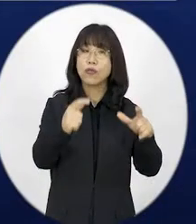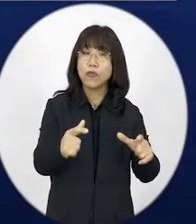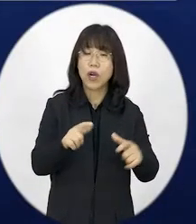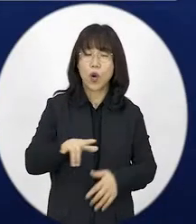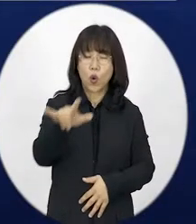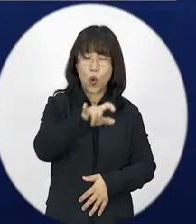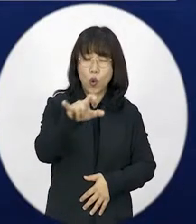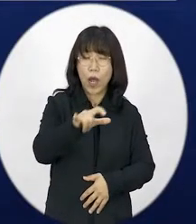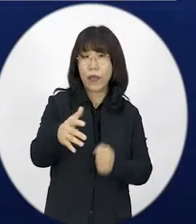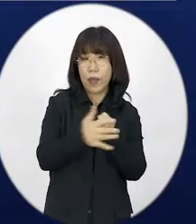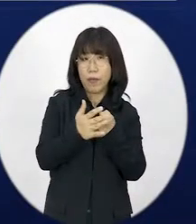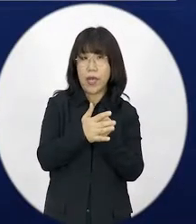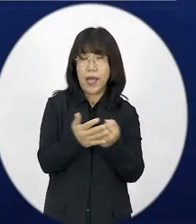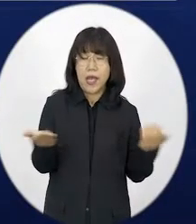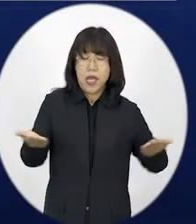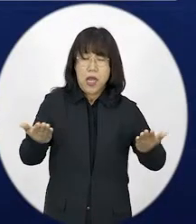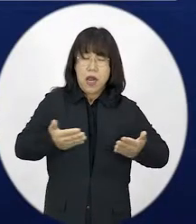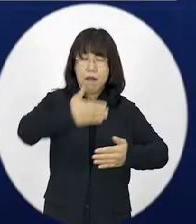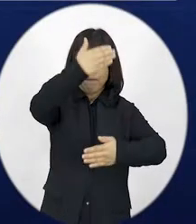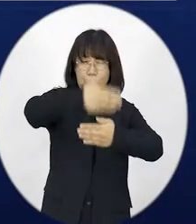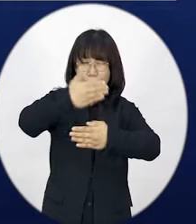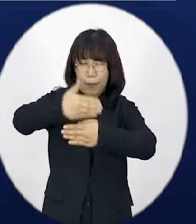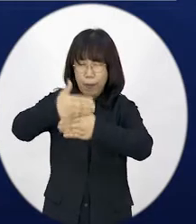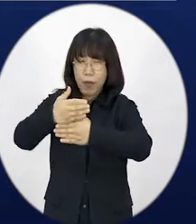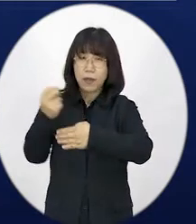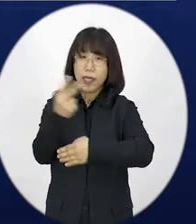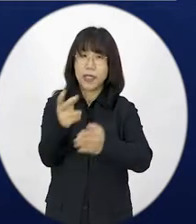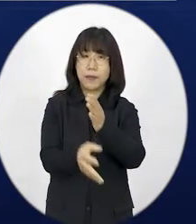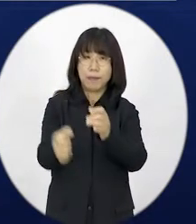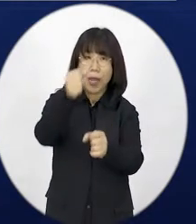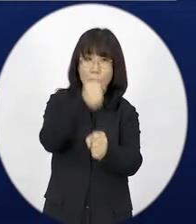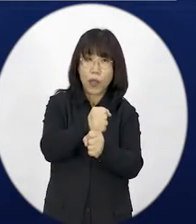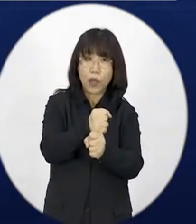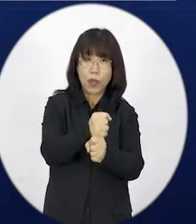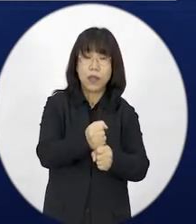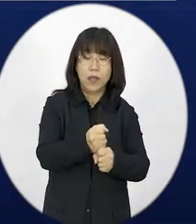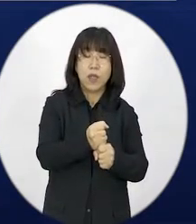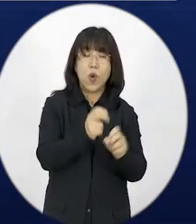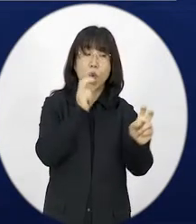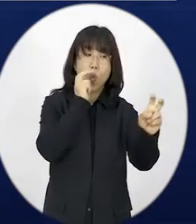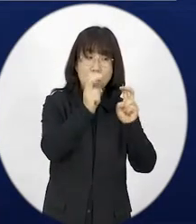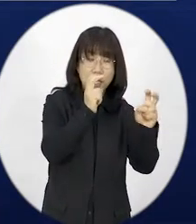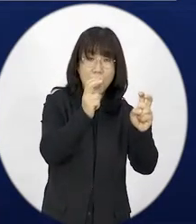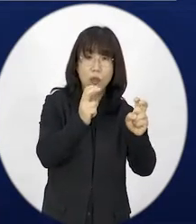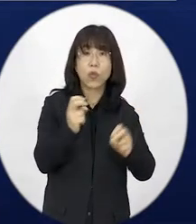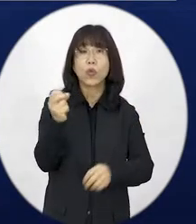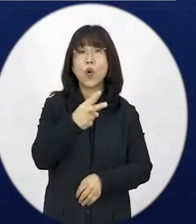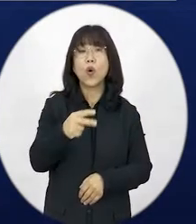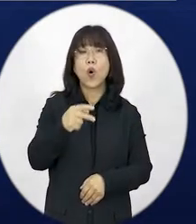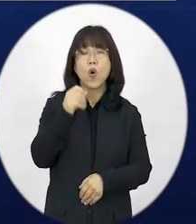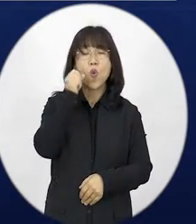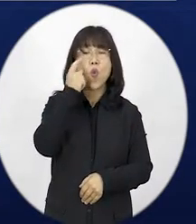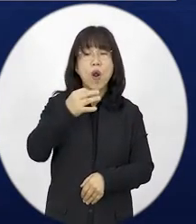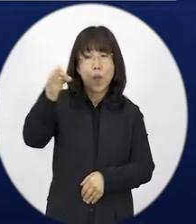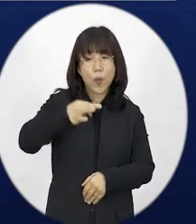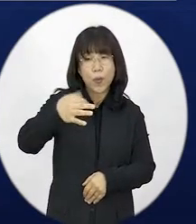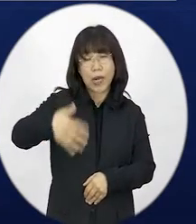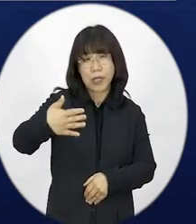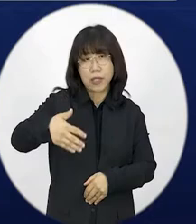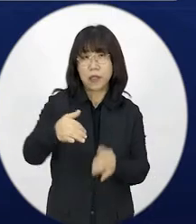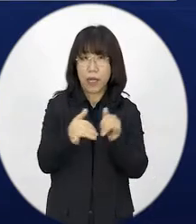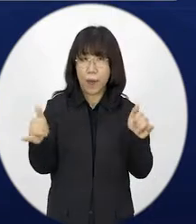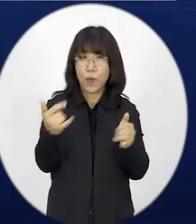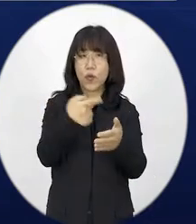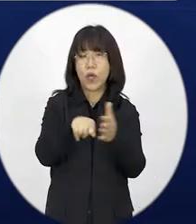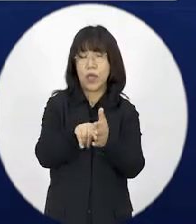강서구가 코로나19로 폐업한 후 재창업한 소상공인과 무급휴직 근로자를 위한 지원책을 마련하고 시행에